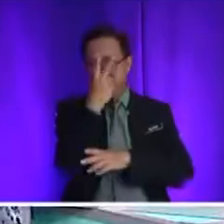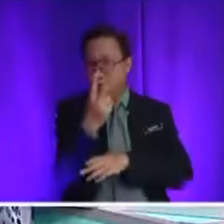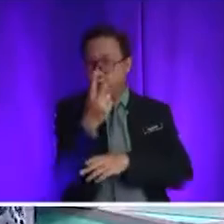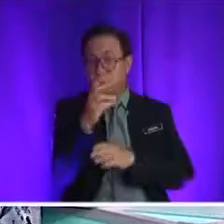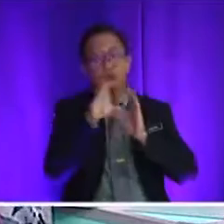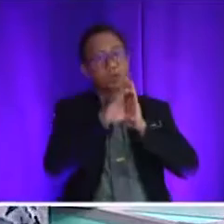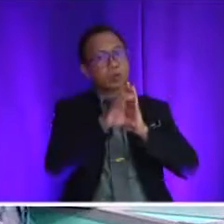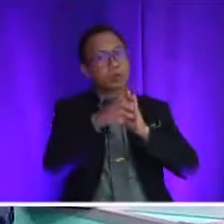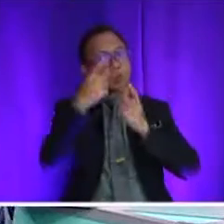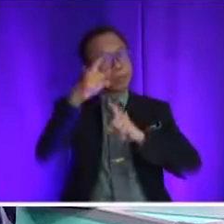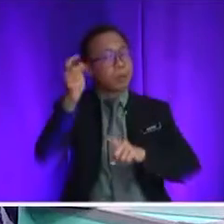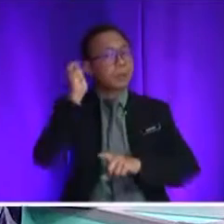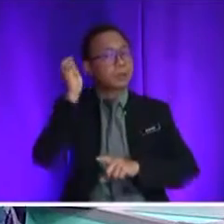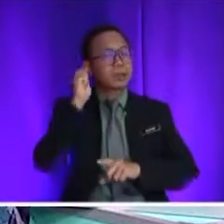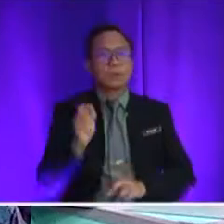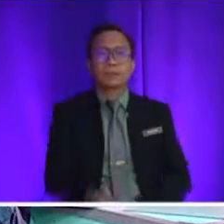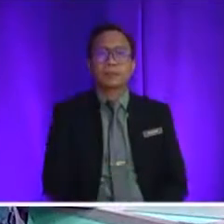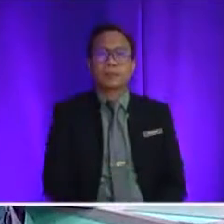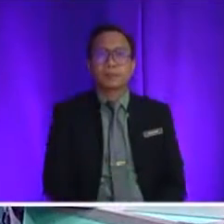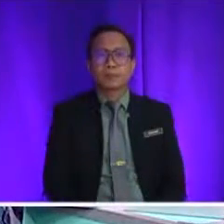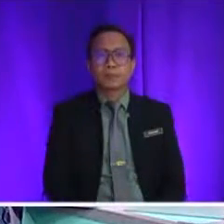contoh jawapan tadi